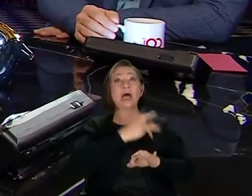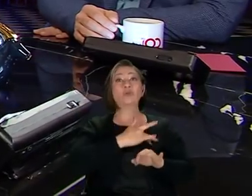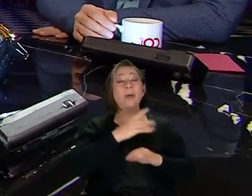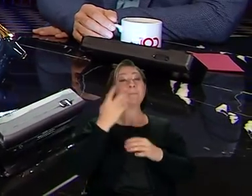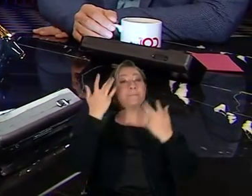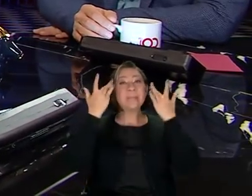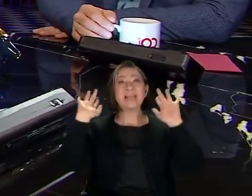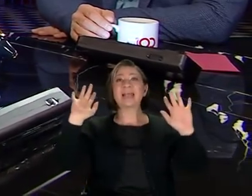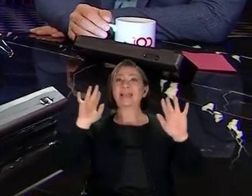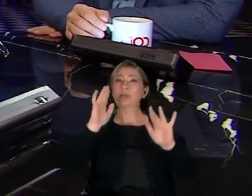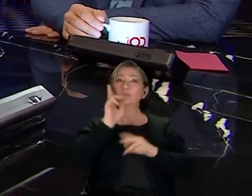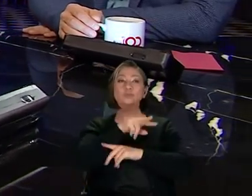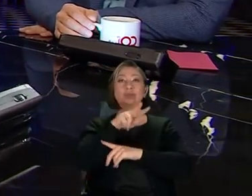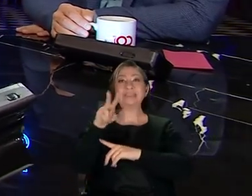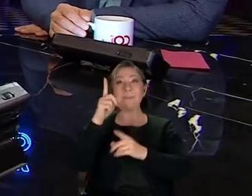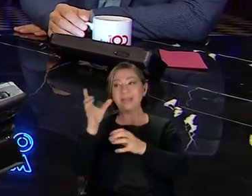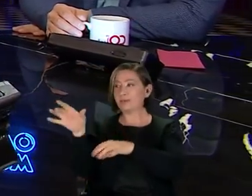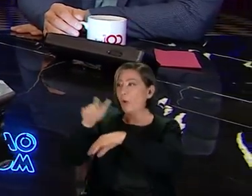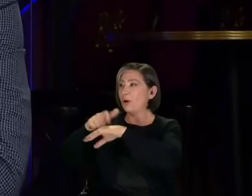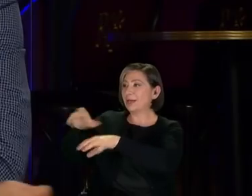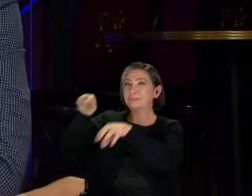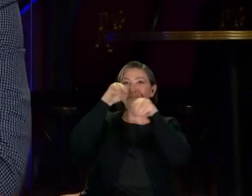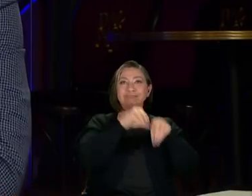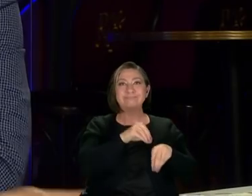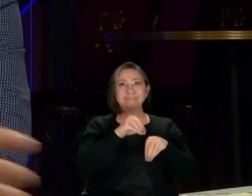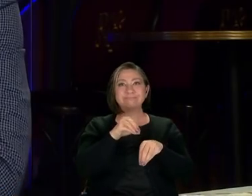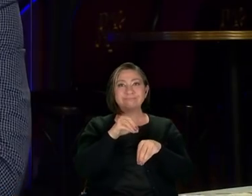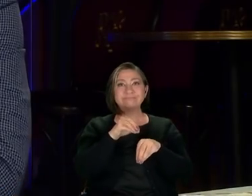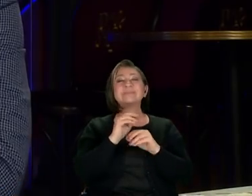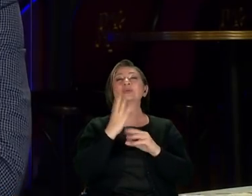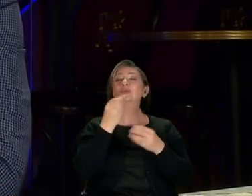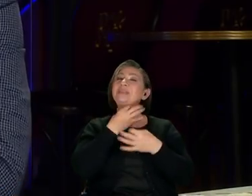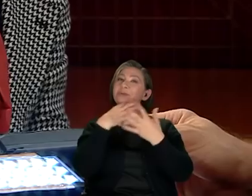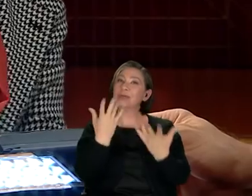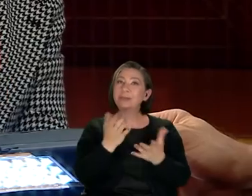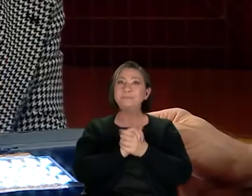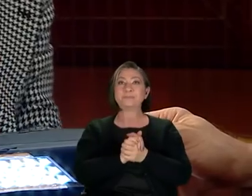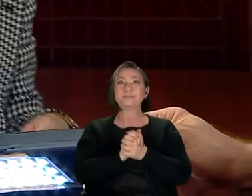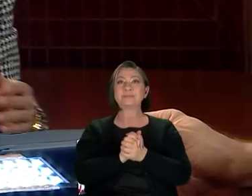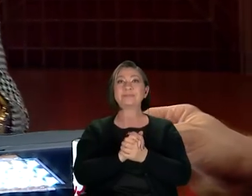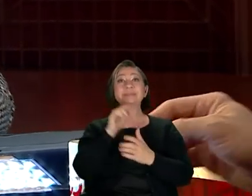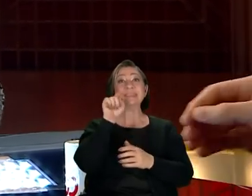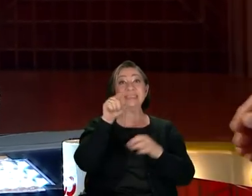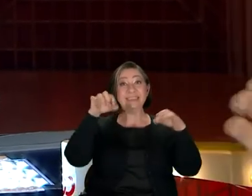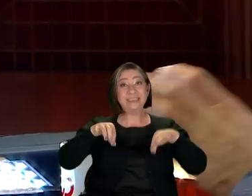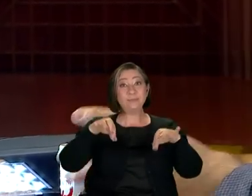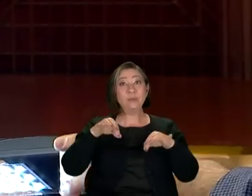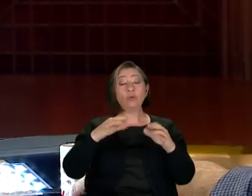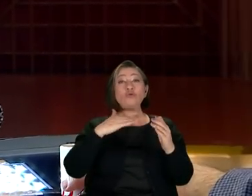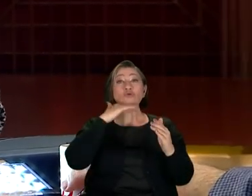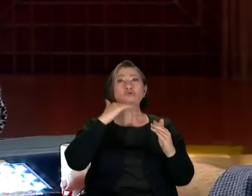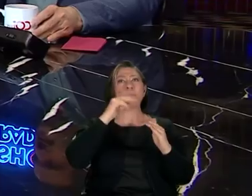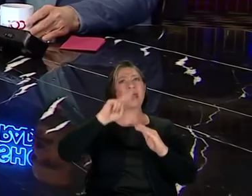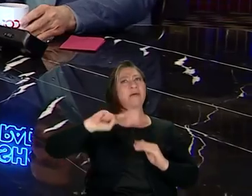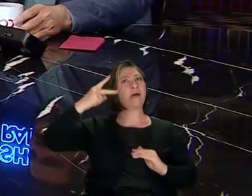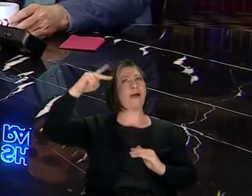Müzesi'nden bir replika aslında bu. Evet. Harikulade, harikulade. Çok teşekkür ederim. Siz şimdi tabii ki dolu dolu bir